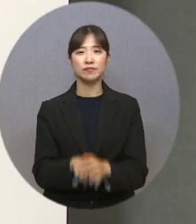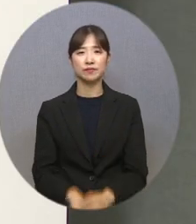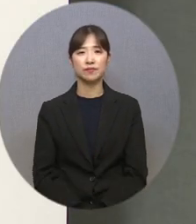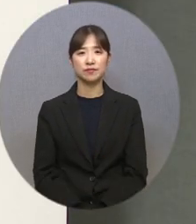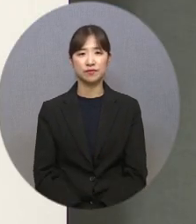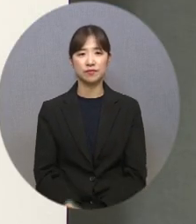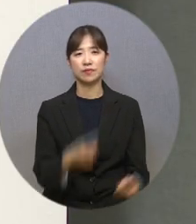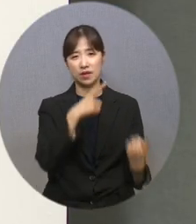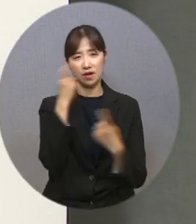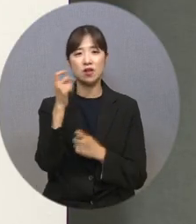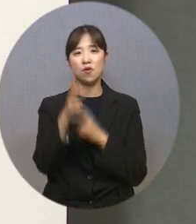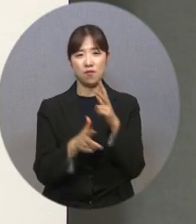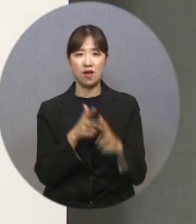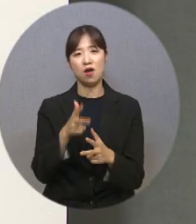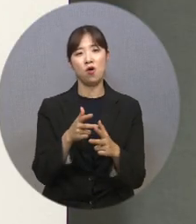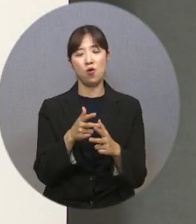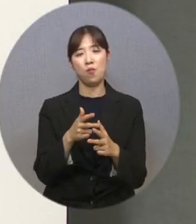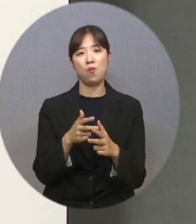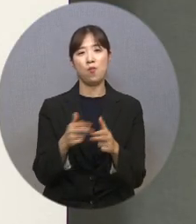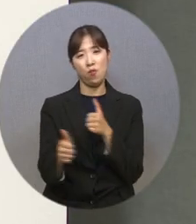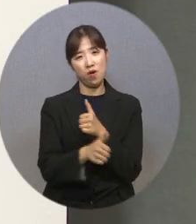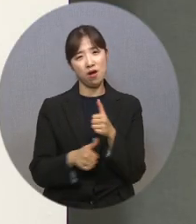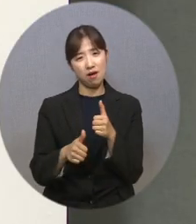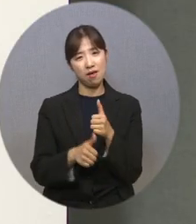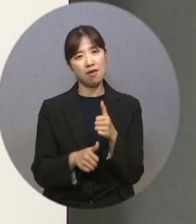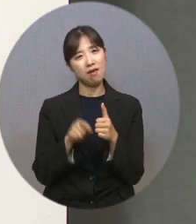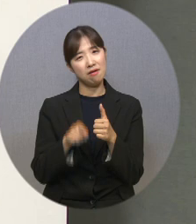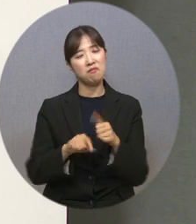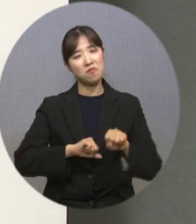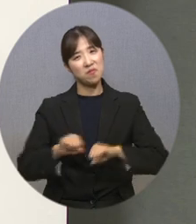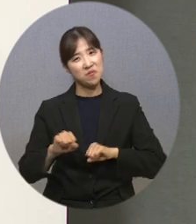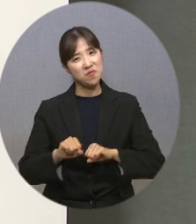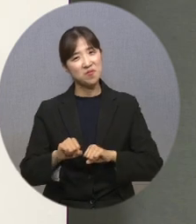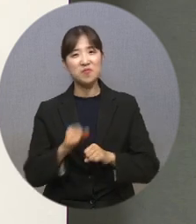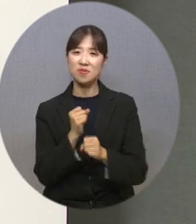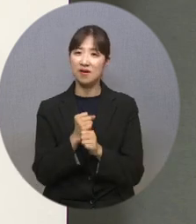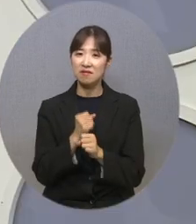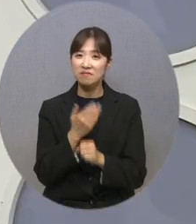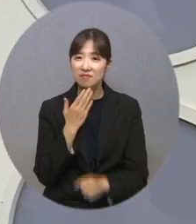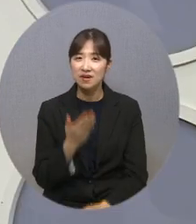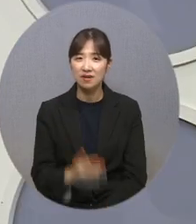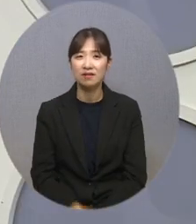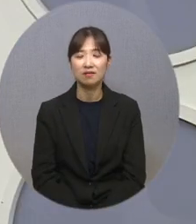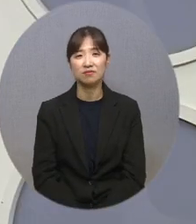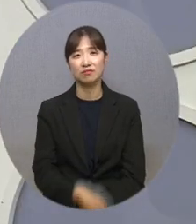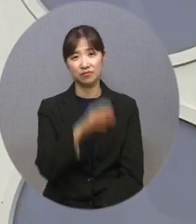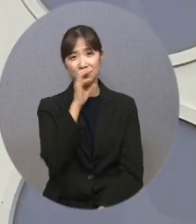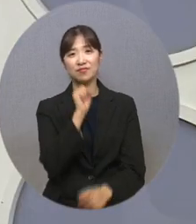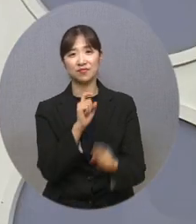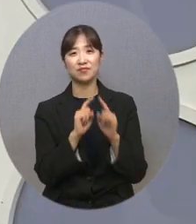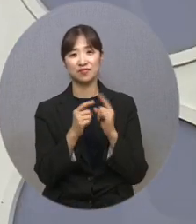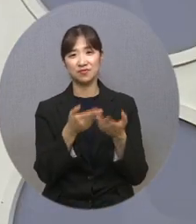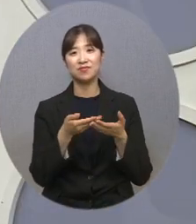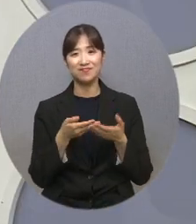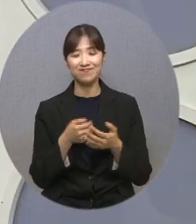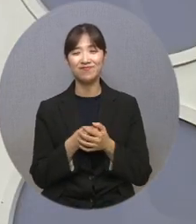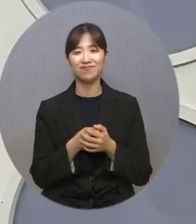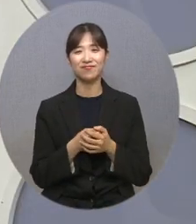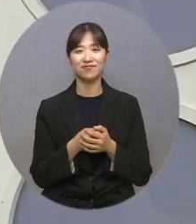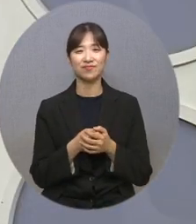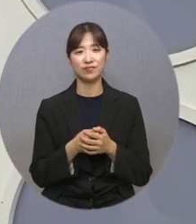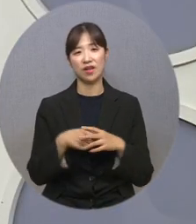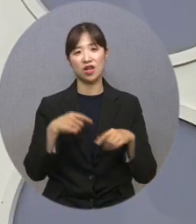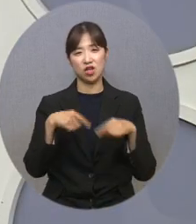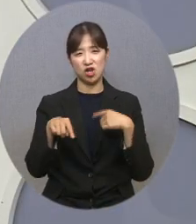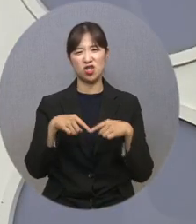우리 기념사업회에서 좀 어떤 계기를 만들 수는 없나요? 아주 좋은 말씀이신데요.